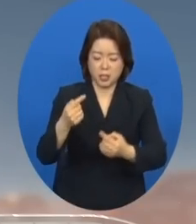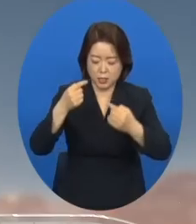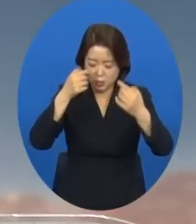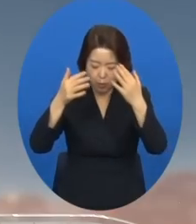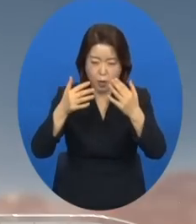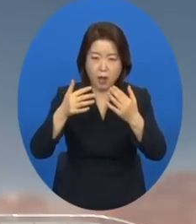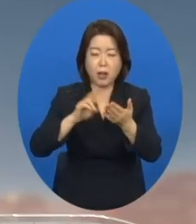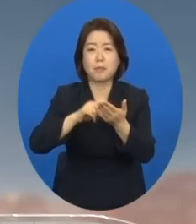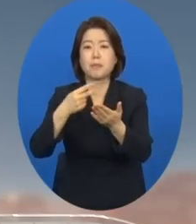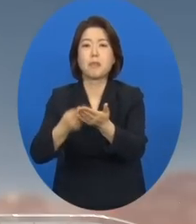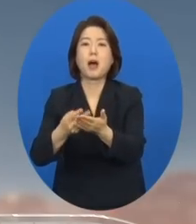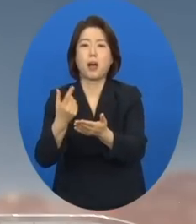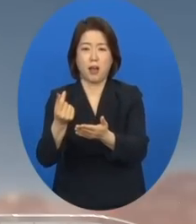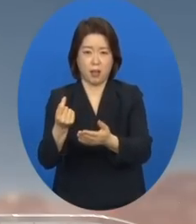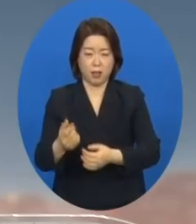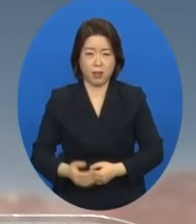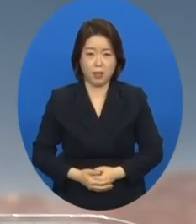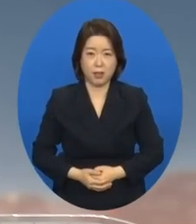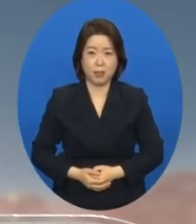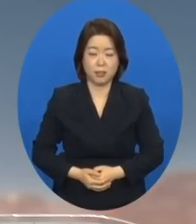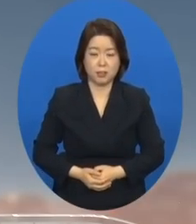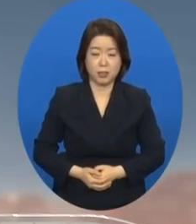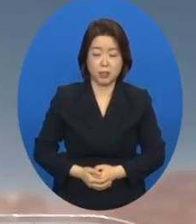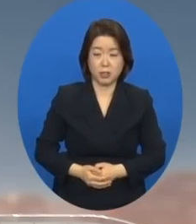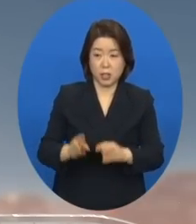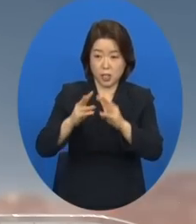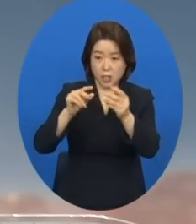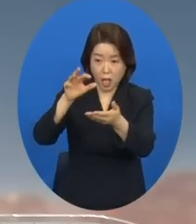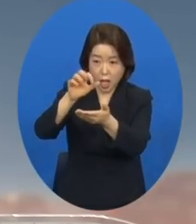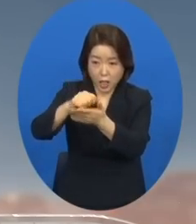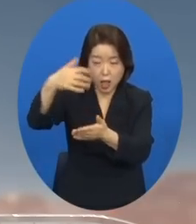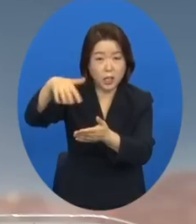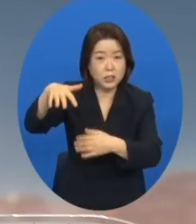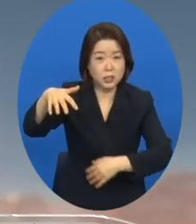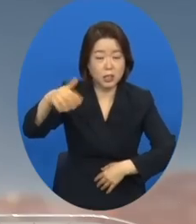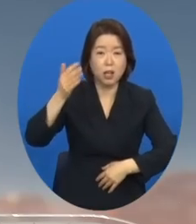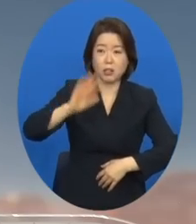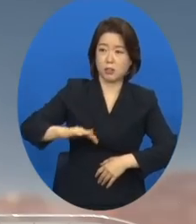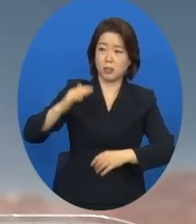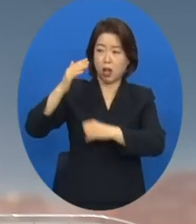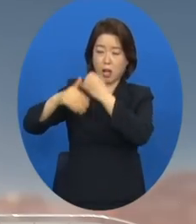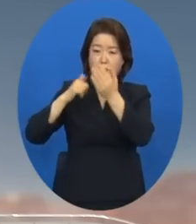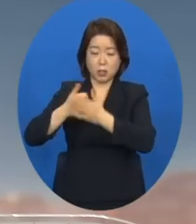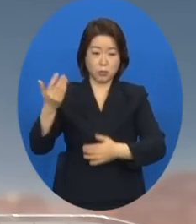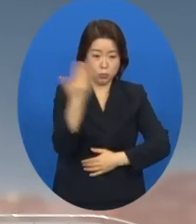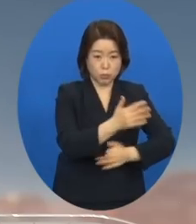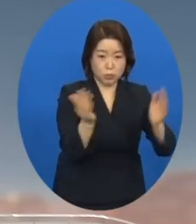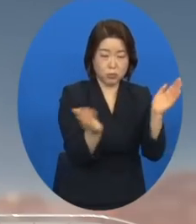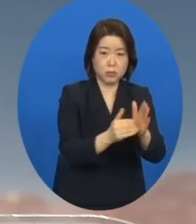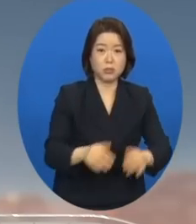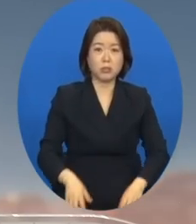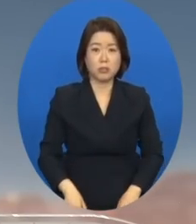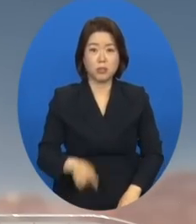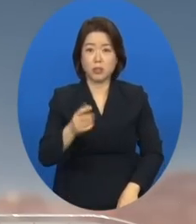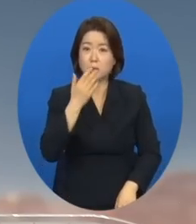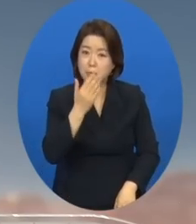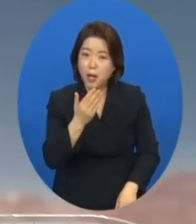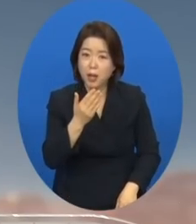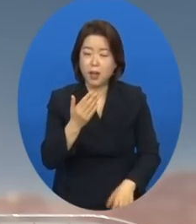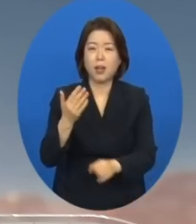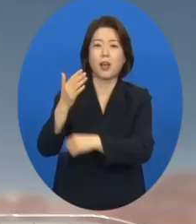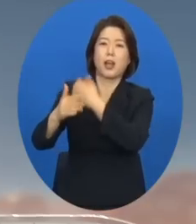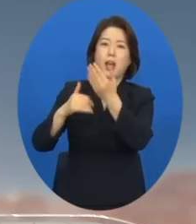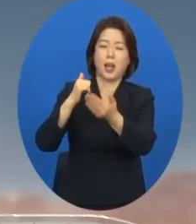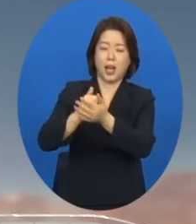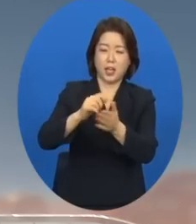번역이에요 근데 사실 아직 그 땅을 얻은 건 아니잖아요 근데 하나님은 줬대요 어떻게 이것이 가능할까요 하나님은